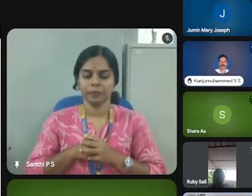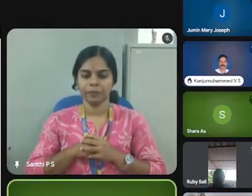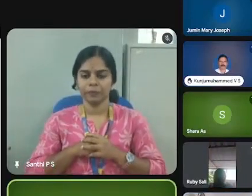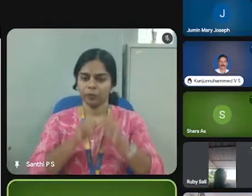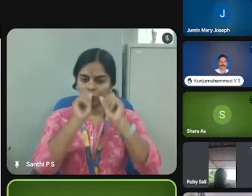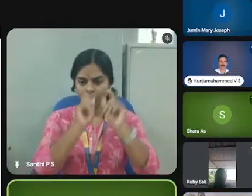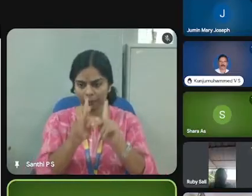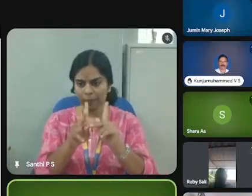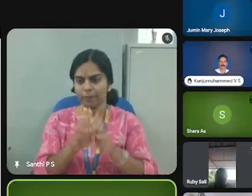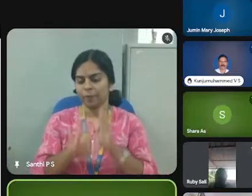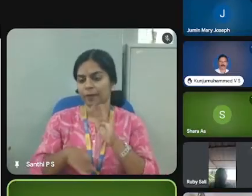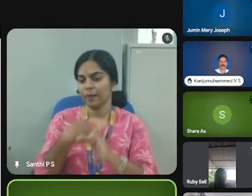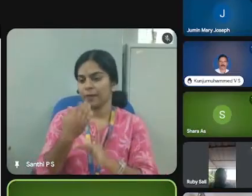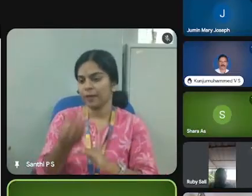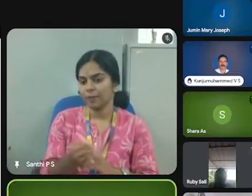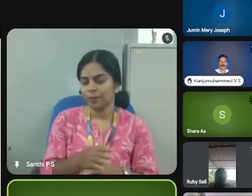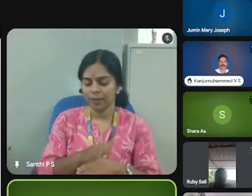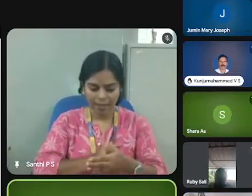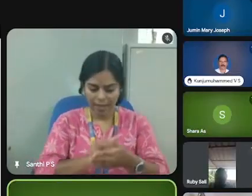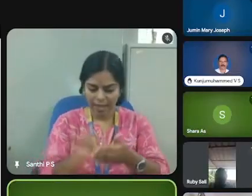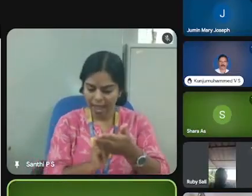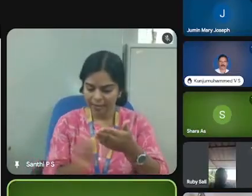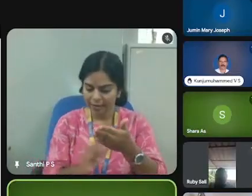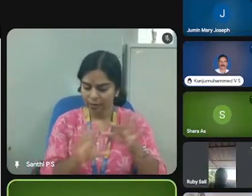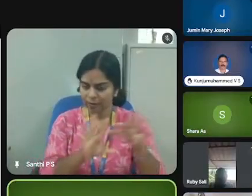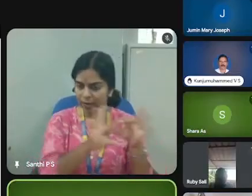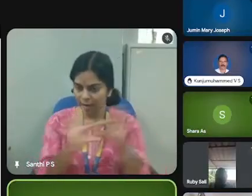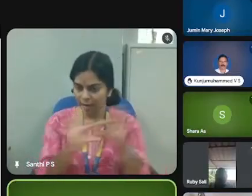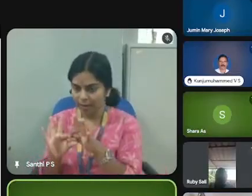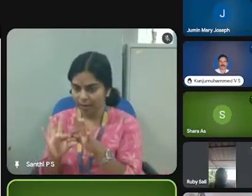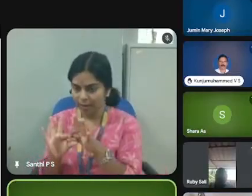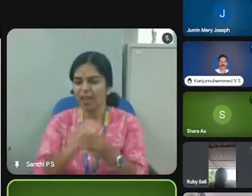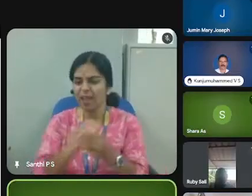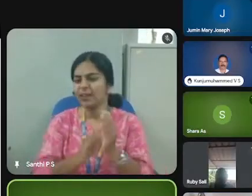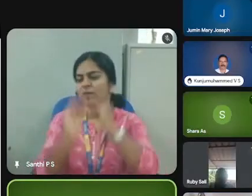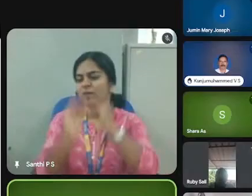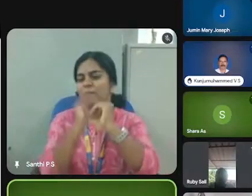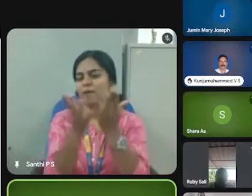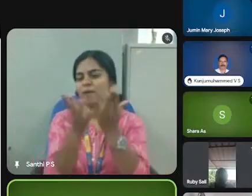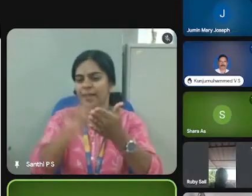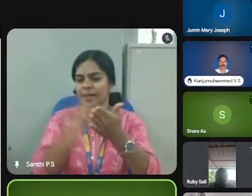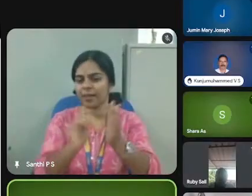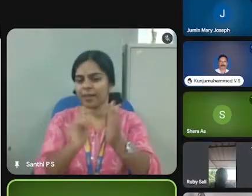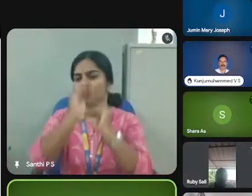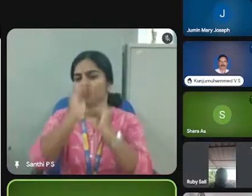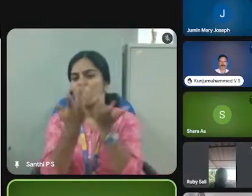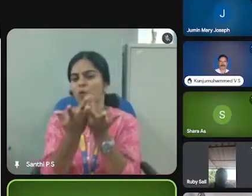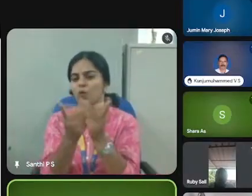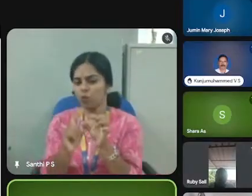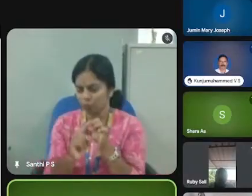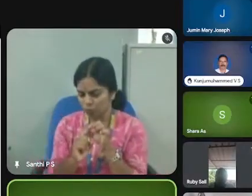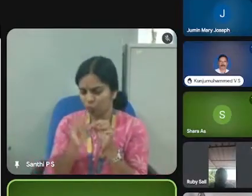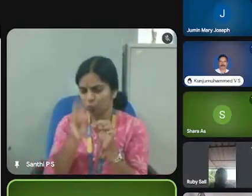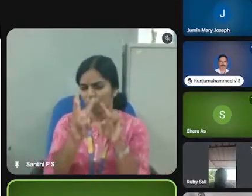ഓക്കെ മാം. അതുപോലെ തന്നെ ഹാൻഡ് റൈറ്റിംഗുമായിട്ട് ബന്ധപ്പെട്ട് ഹാൻഡ് റൈറ്റിംഗ് എങ്ങനെ ഇംപ്രൂവ് ചെയ്യാമെന്നും റൈറ്റിംഗ് എങ്ങനെ ഇംപ്രൂവ് ചെയ്യാമെന്നും ഒരു